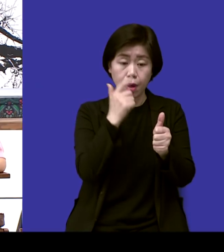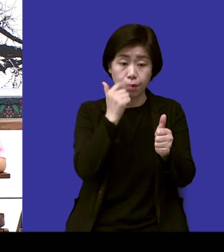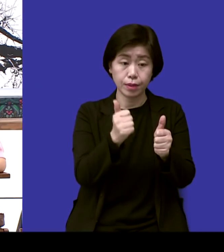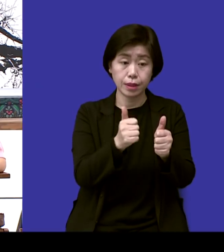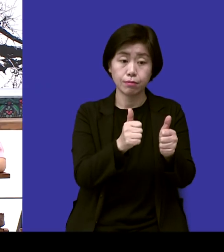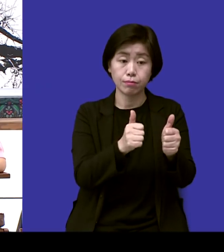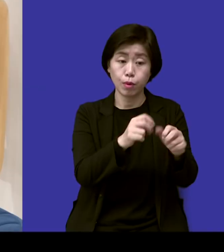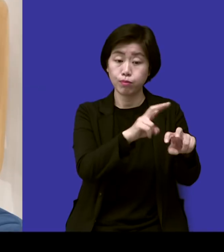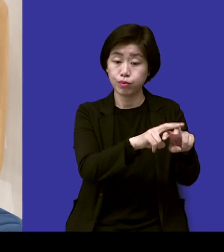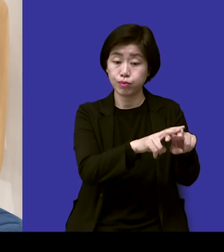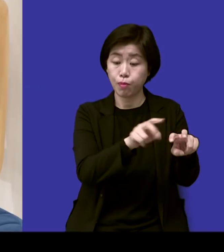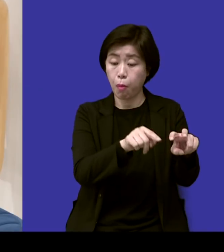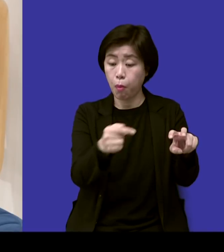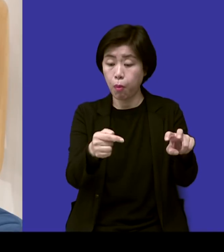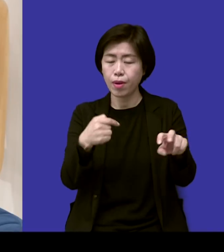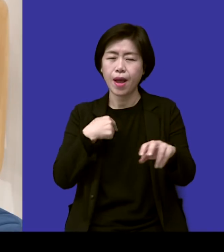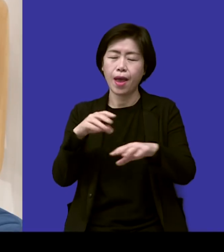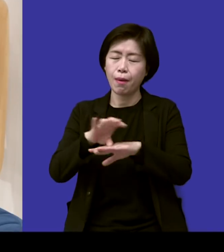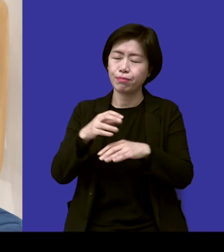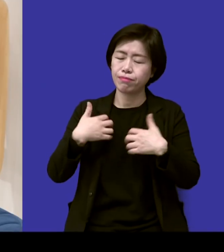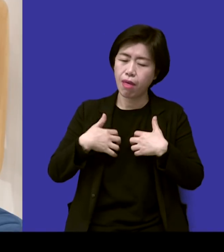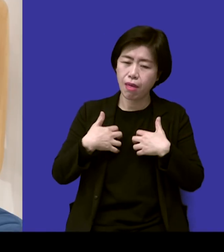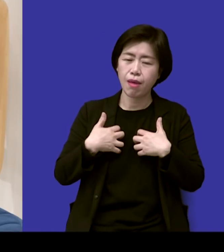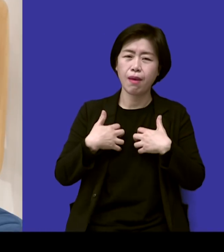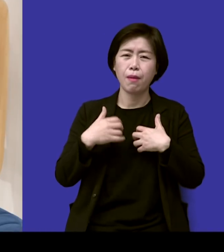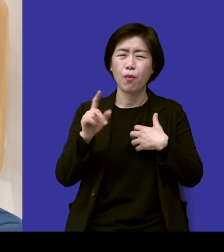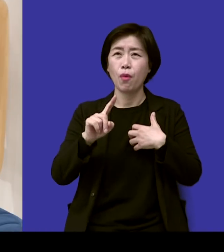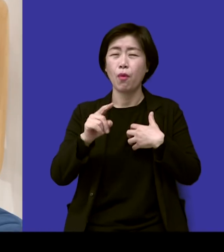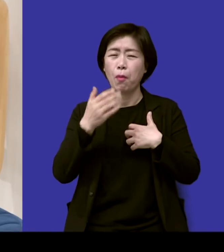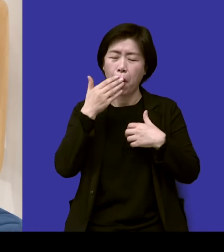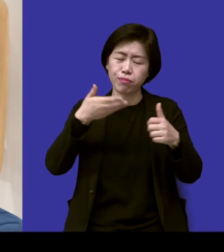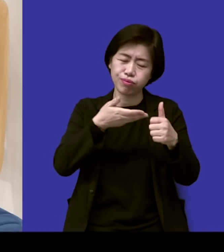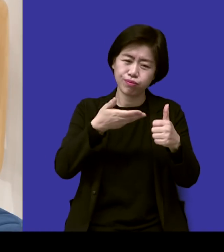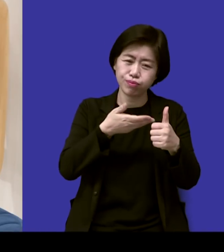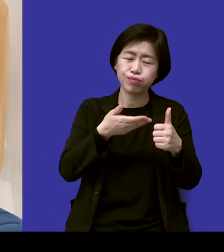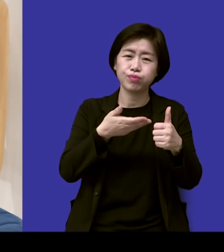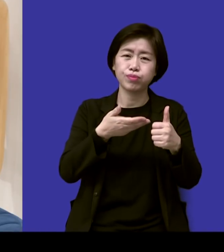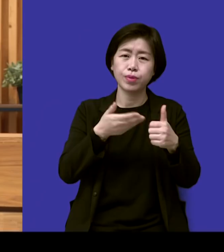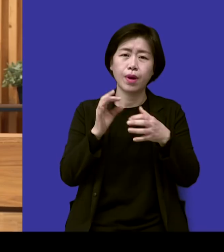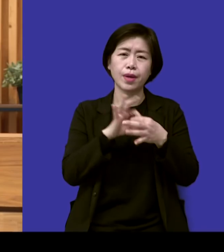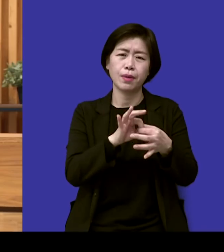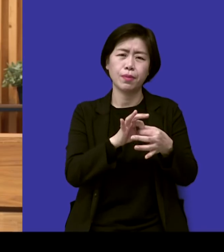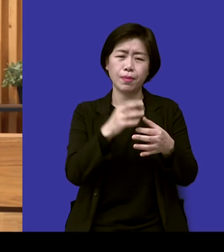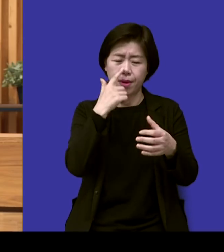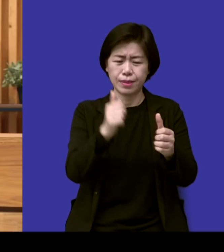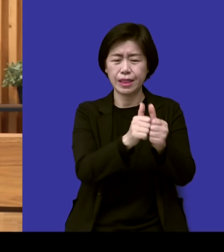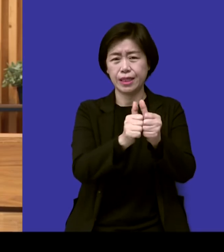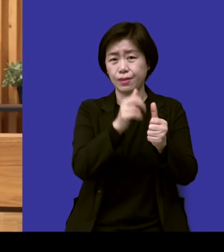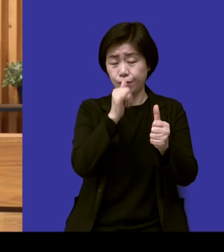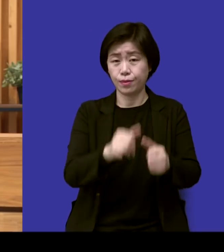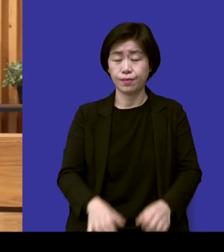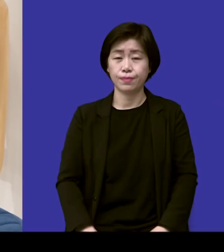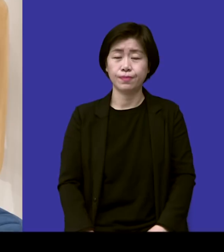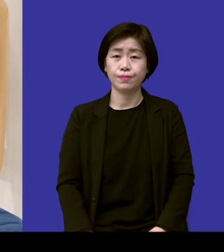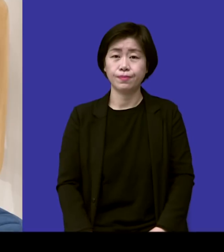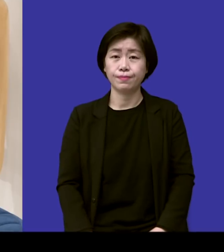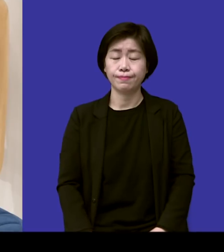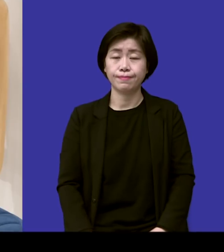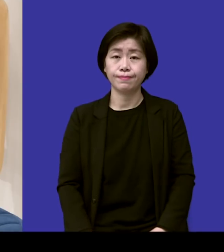보고 그냥 계속 붙어 있었는데요. 지금 얘기하면 다들 놀래요. 그럼요. 근데 저는 사실